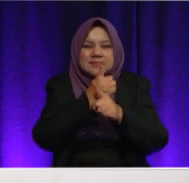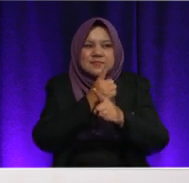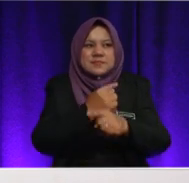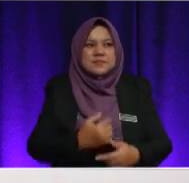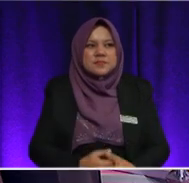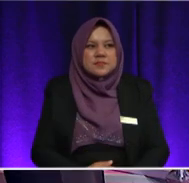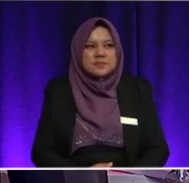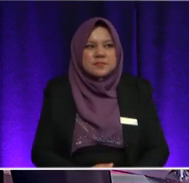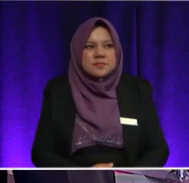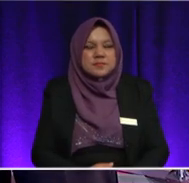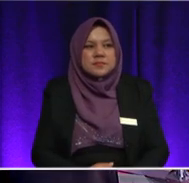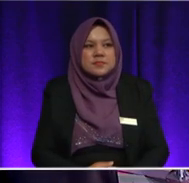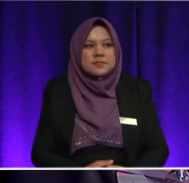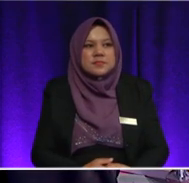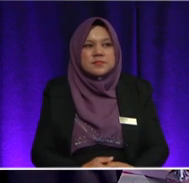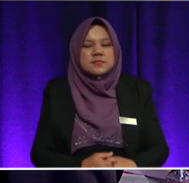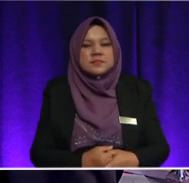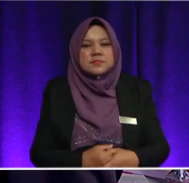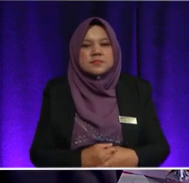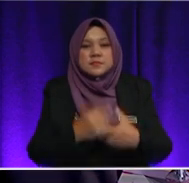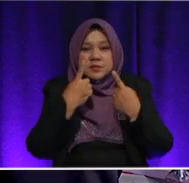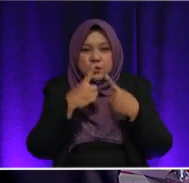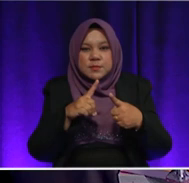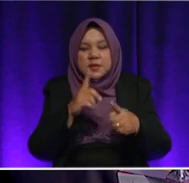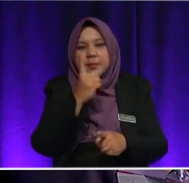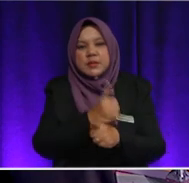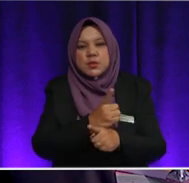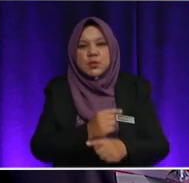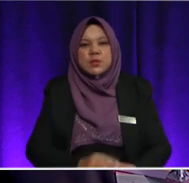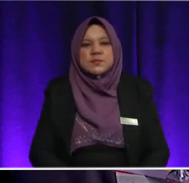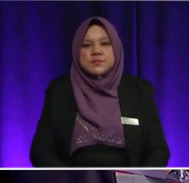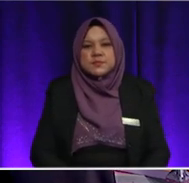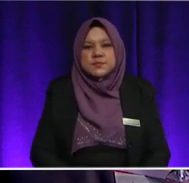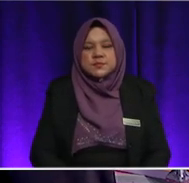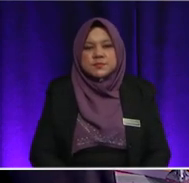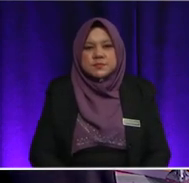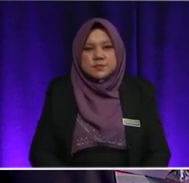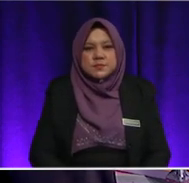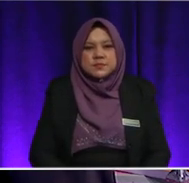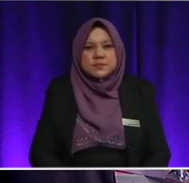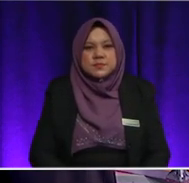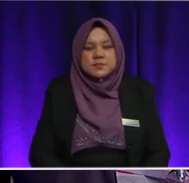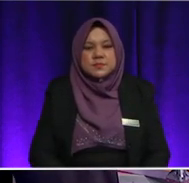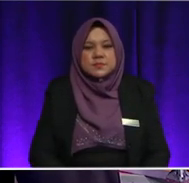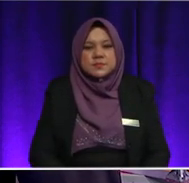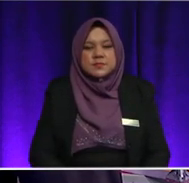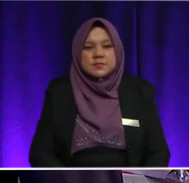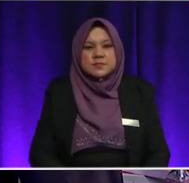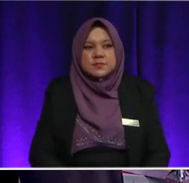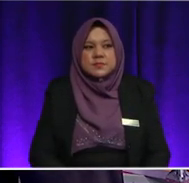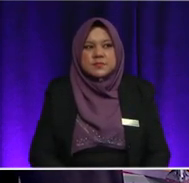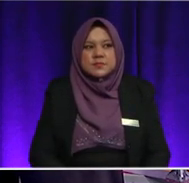pasti dapat memberi jawaban yang sama betul ya saya ada cowok dikasih